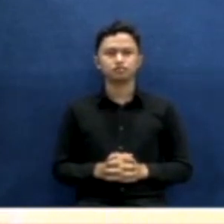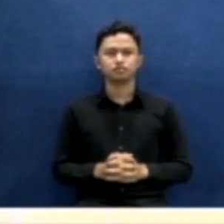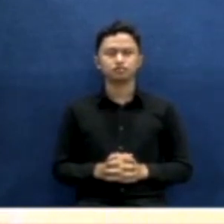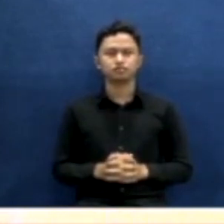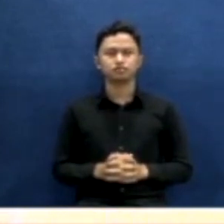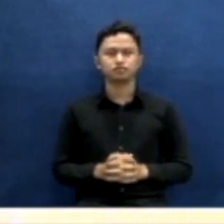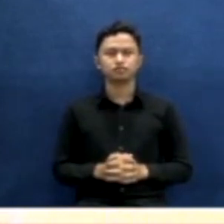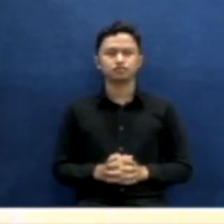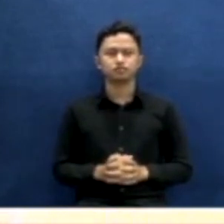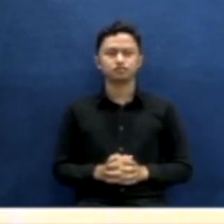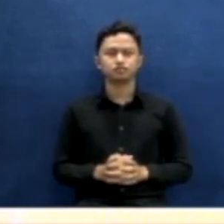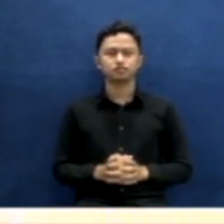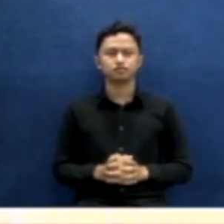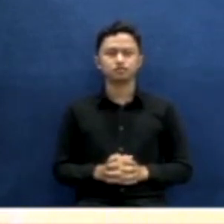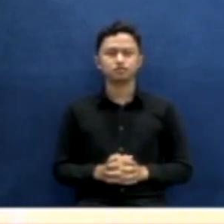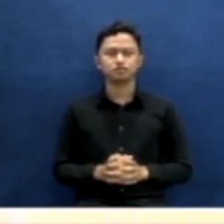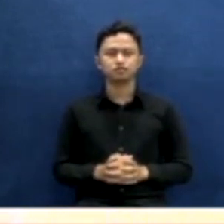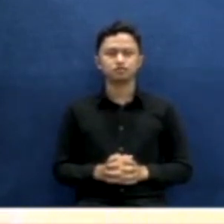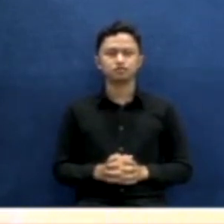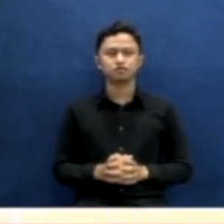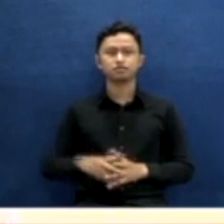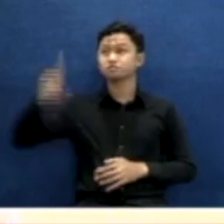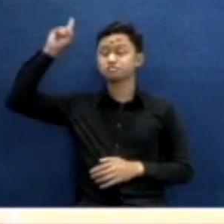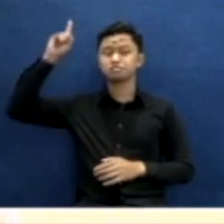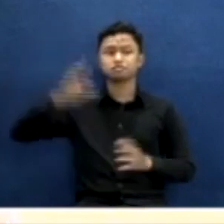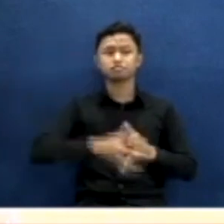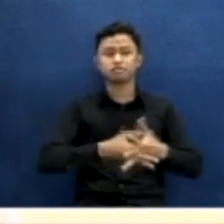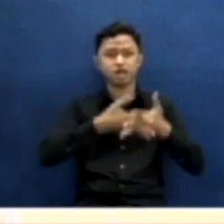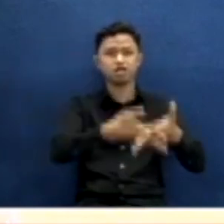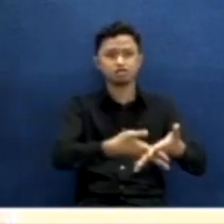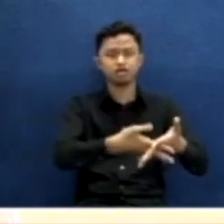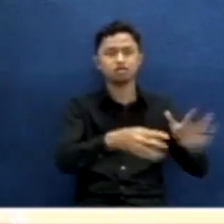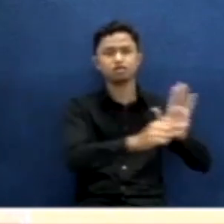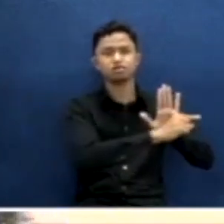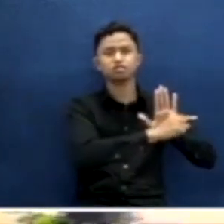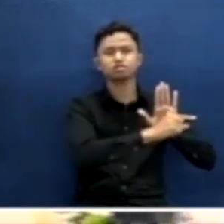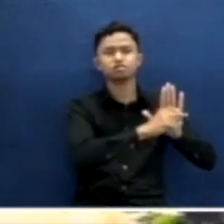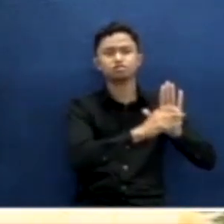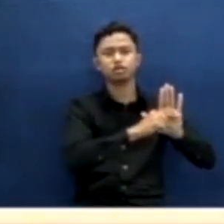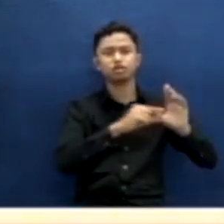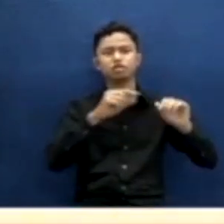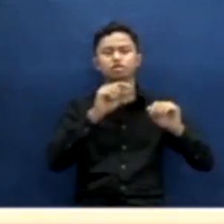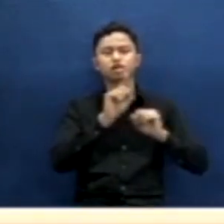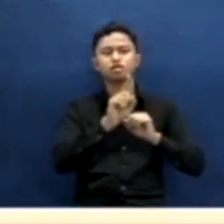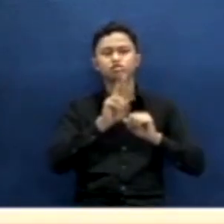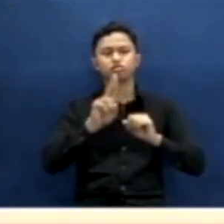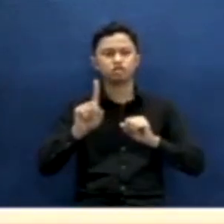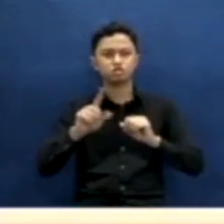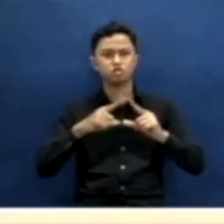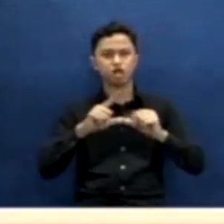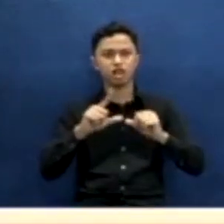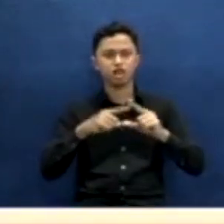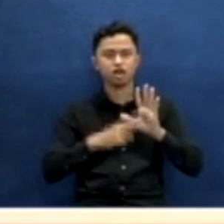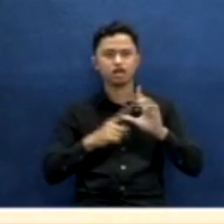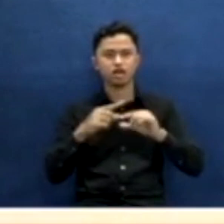inakumrikun.KemudianAllahakhirnya menurunkanhurufAlam121danberfirman, "Jikakaliankemudiankembali menghalalkan